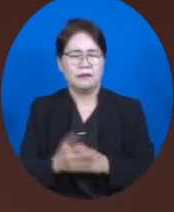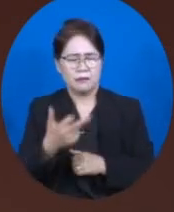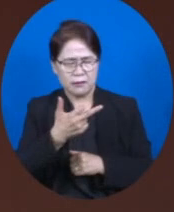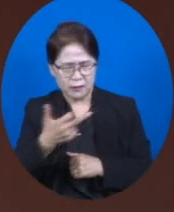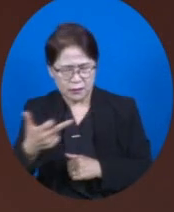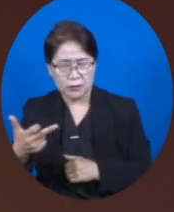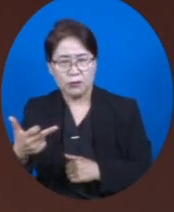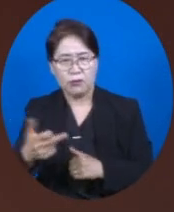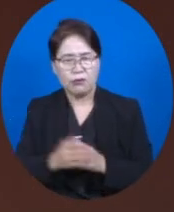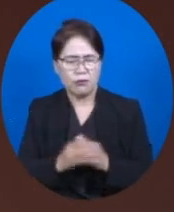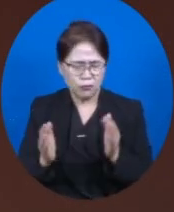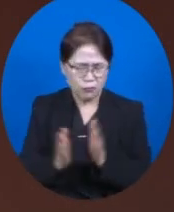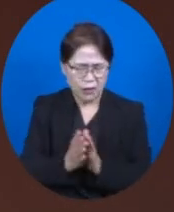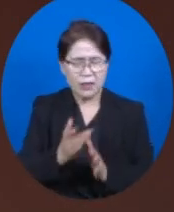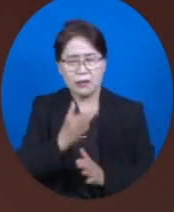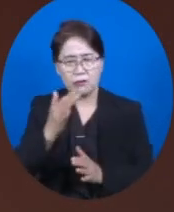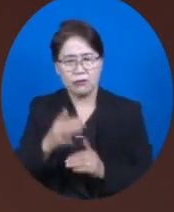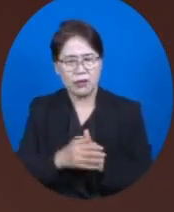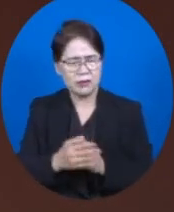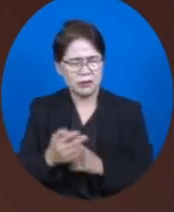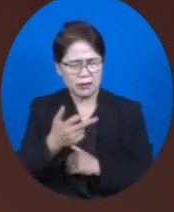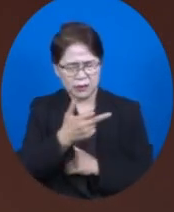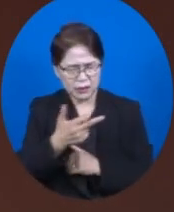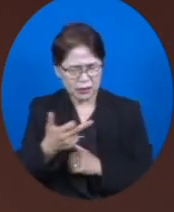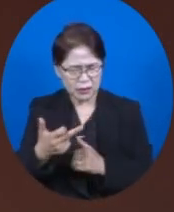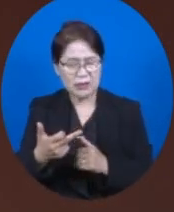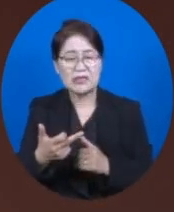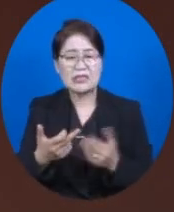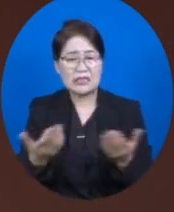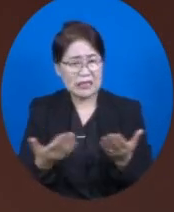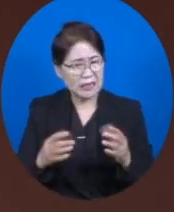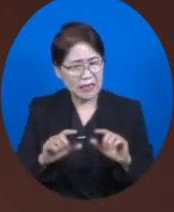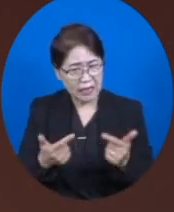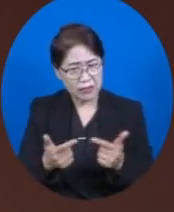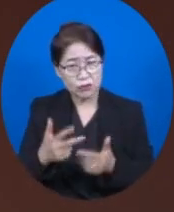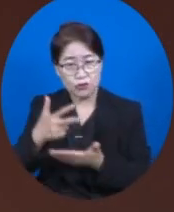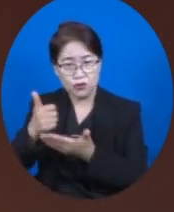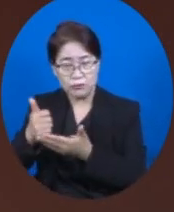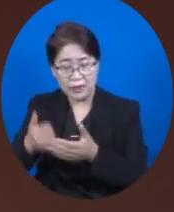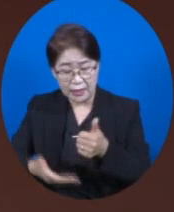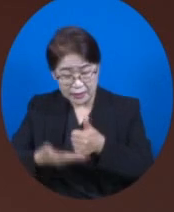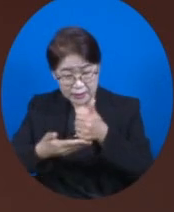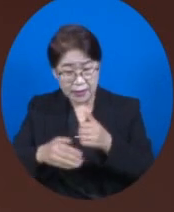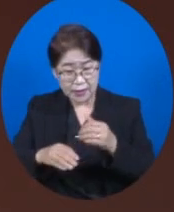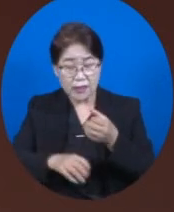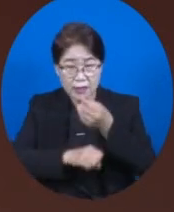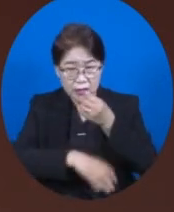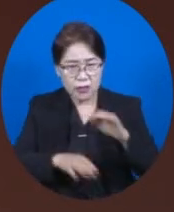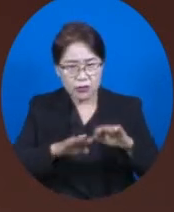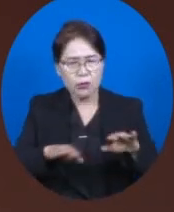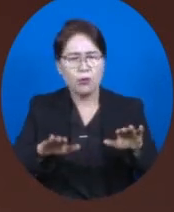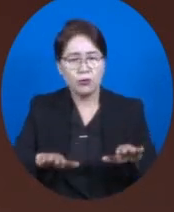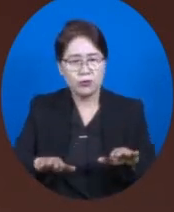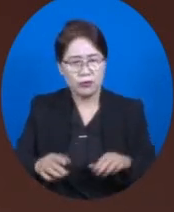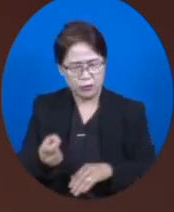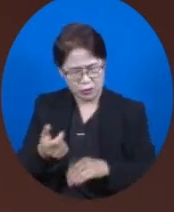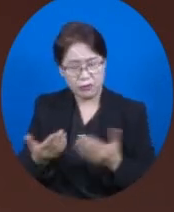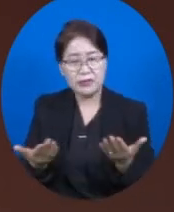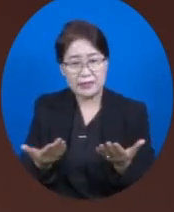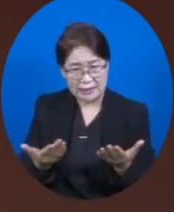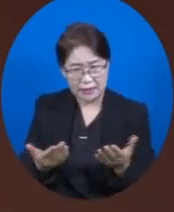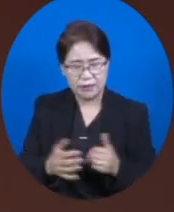커다랗고 화려하고 웅장한 일이 아니었습니다 주님의 칭찬의 기준은 오늘도 적은